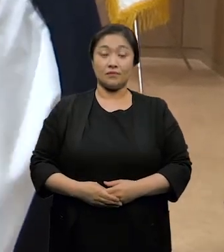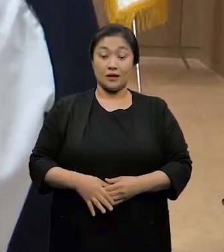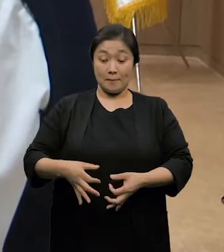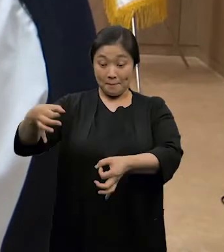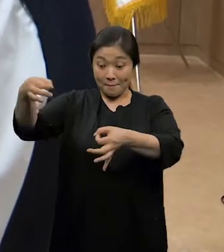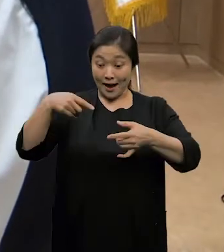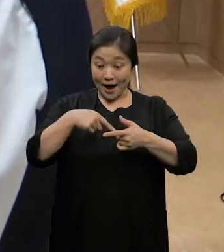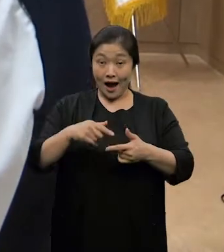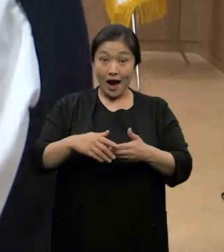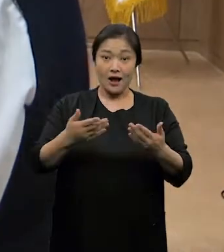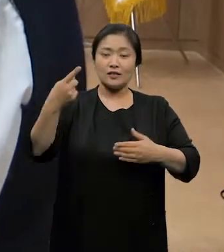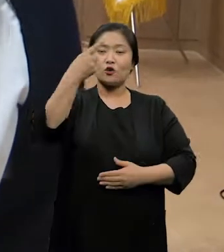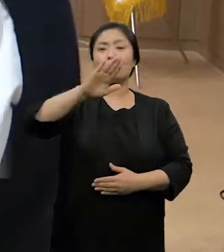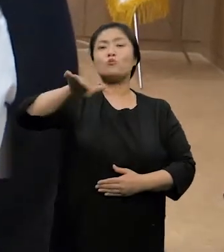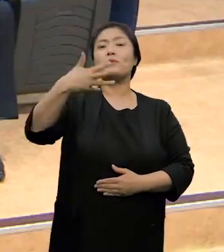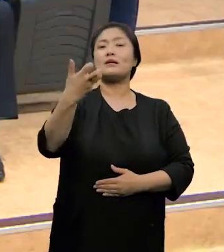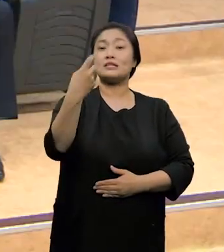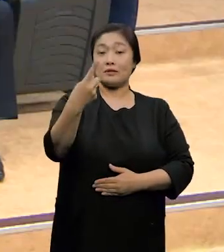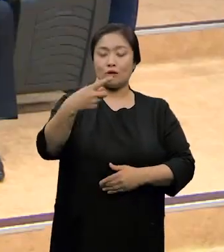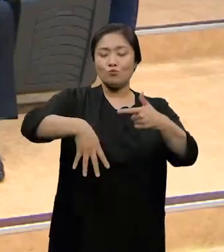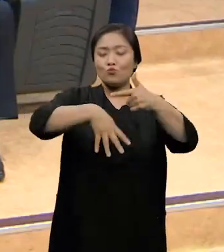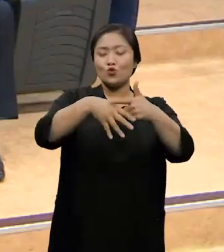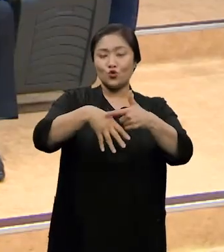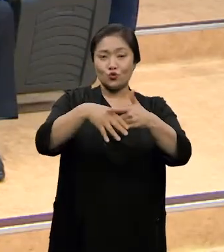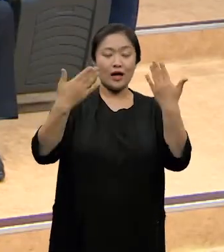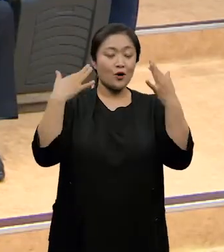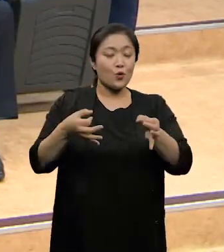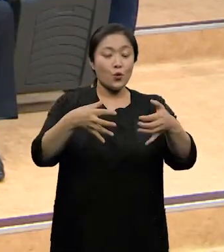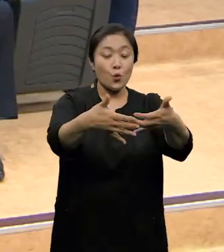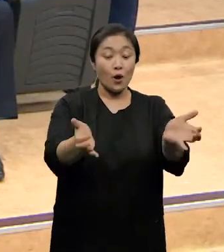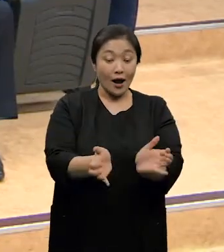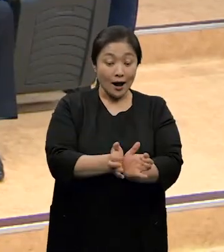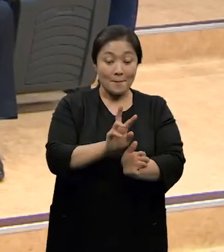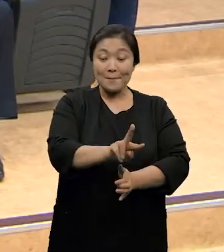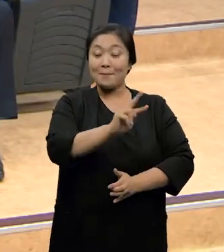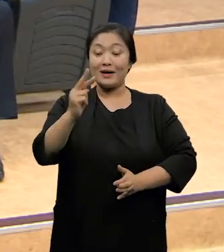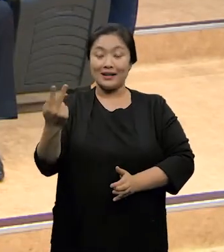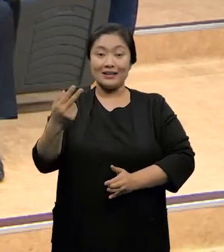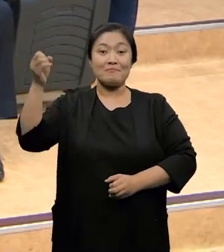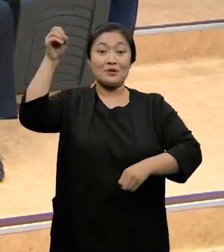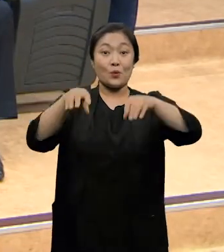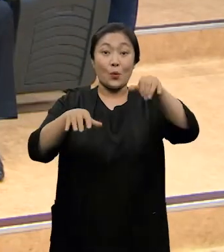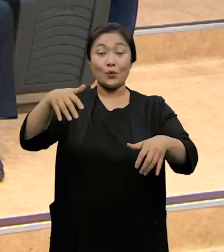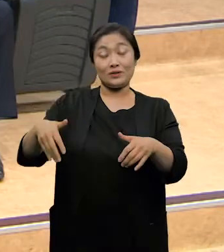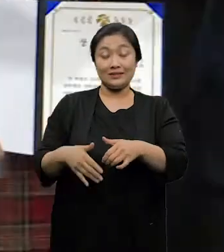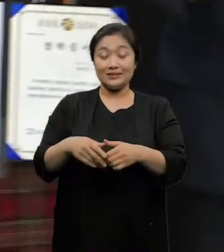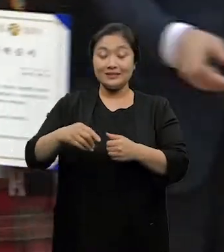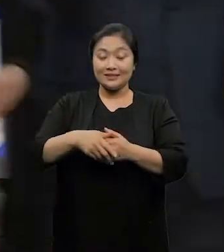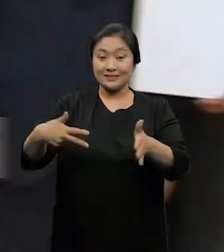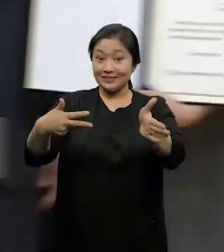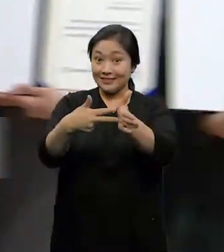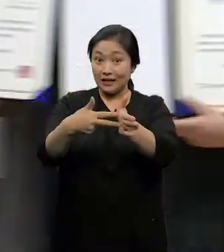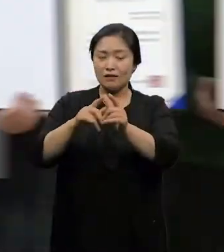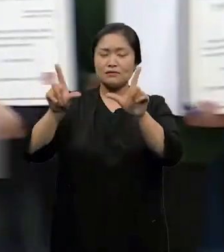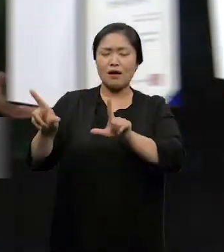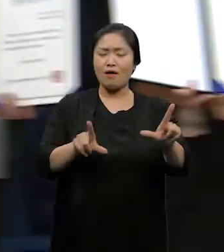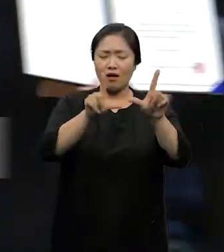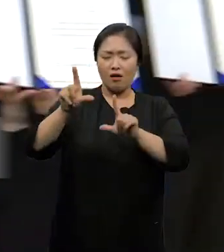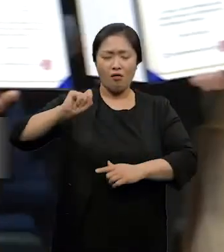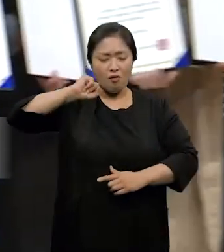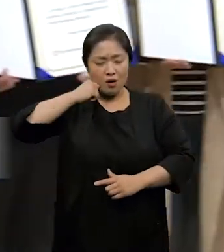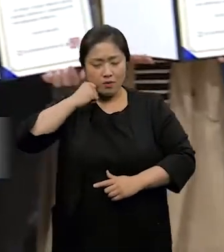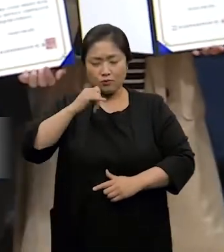기탁 받은 장학금은 1981년 무 등장 업계로 시작한 빛 꼴 장학재단을 통해 생활 형편이 어렵거나